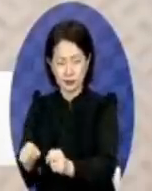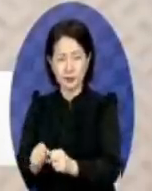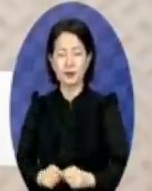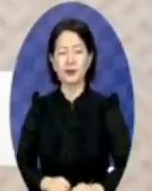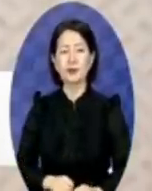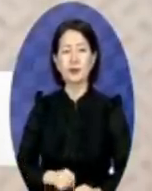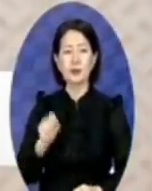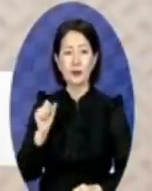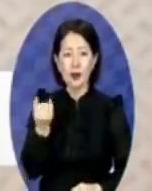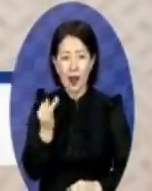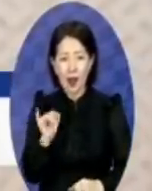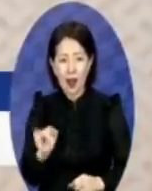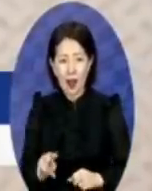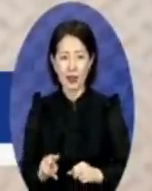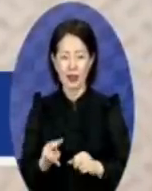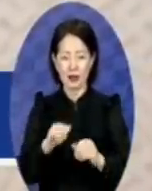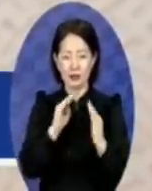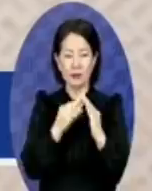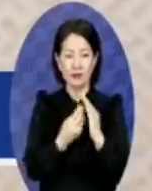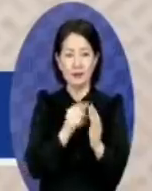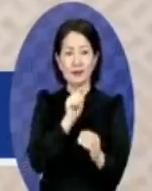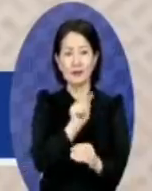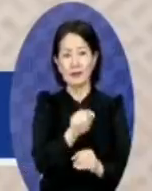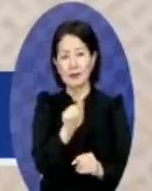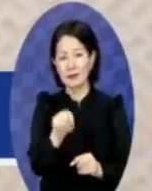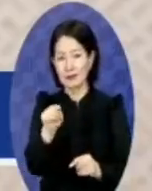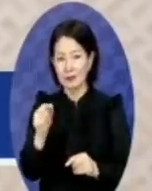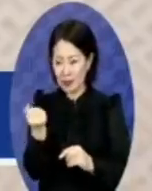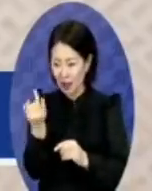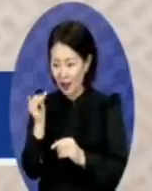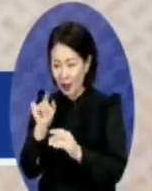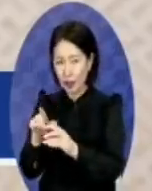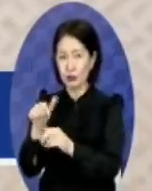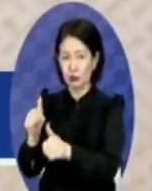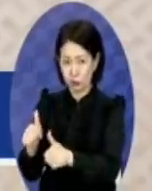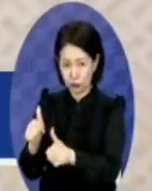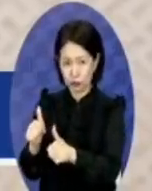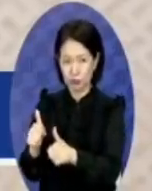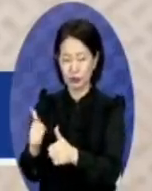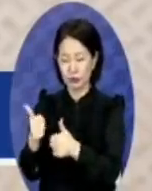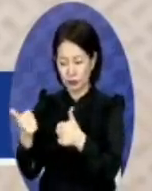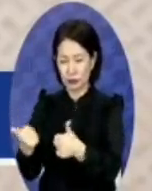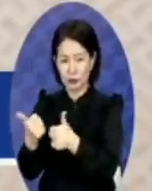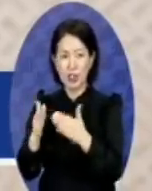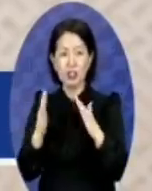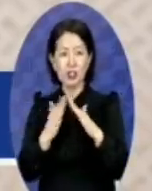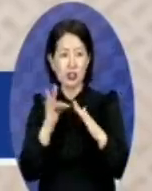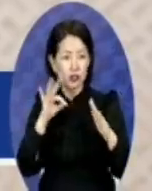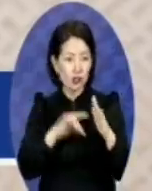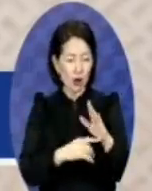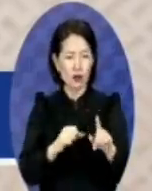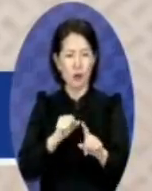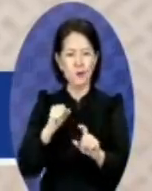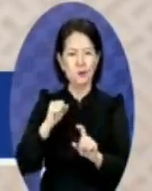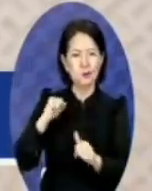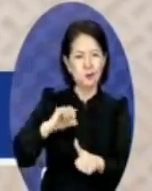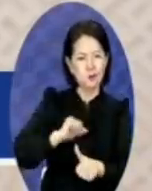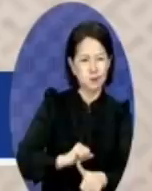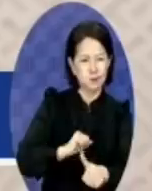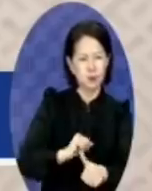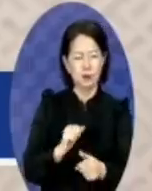тийм ээ иргэд арх согтруулах хундаа хэрэглээд тухайн айлд зүгөрөөсөн мөртлөө гэртээ очиод бас юу гэдэг хар гэртээ хүчрхийлүүлдэг бас тохиолдол